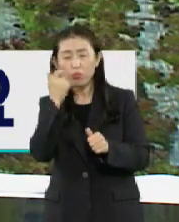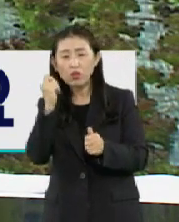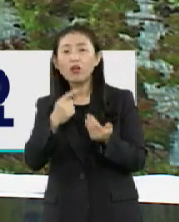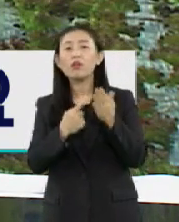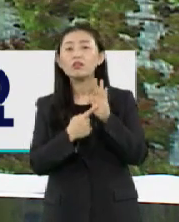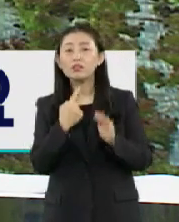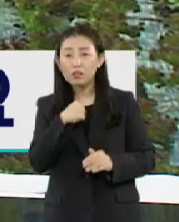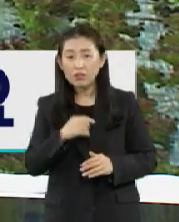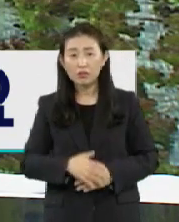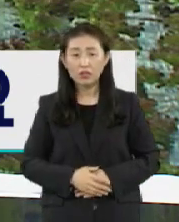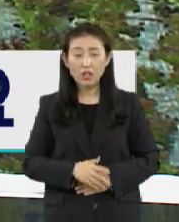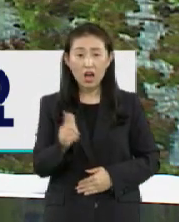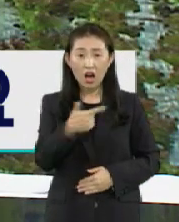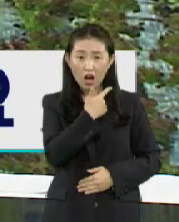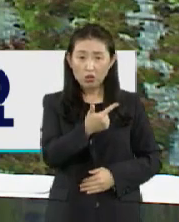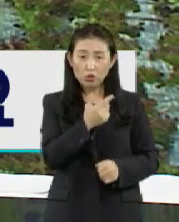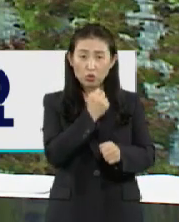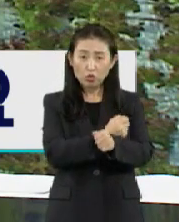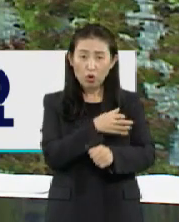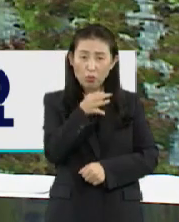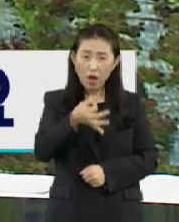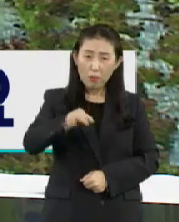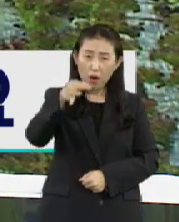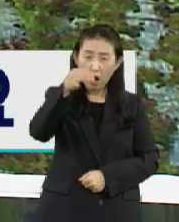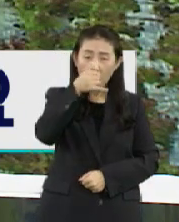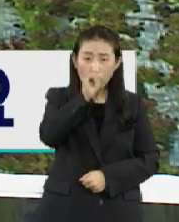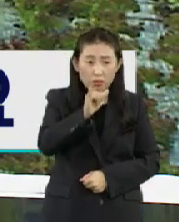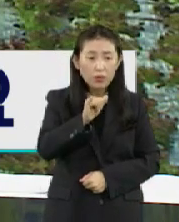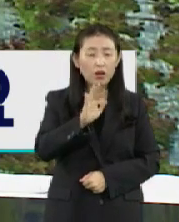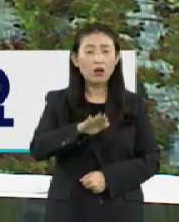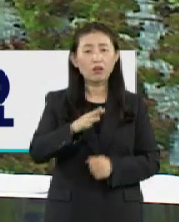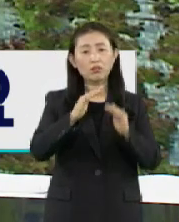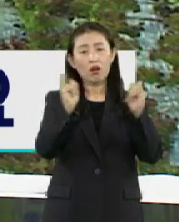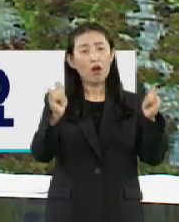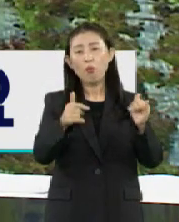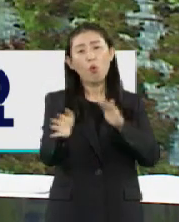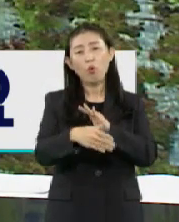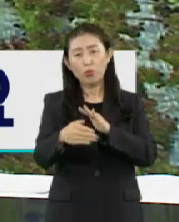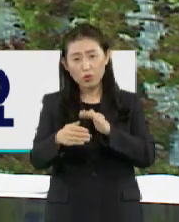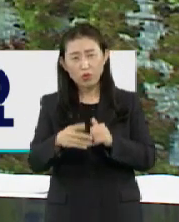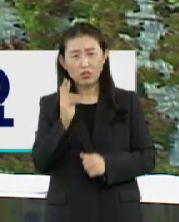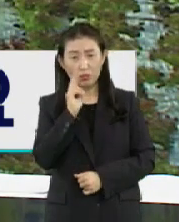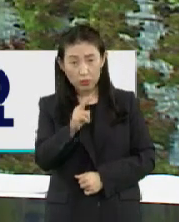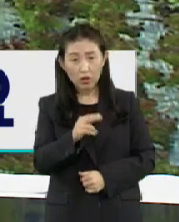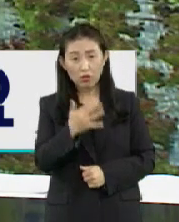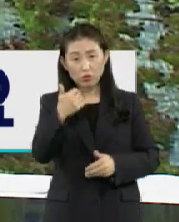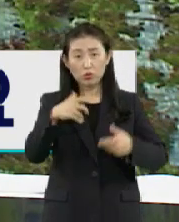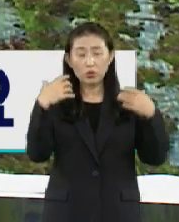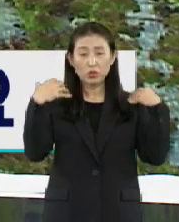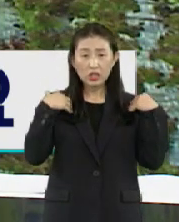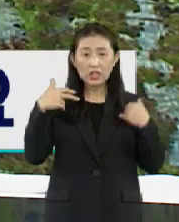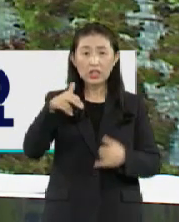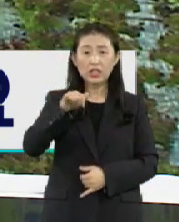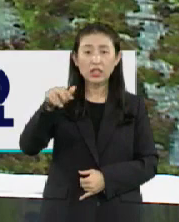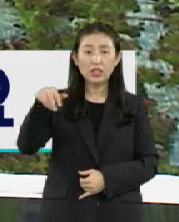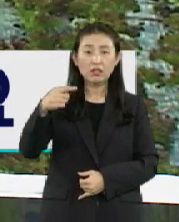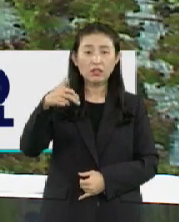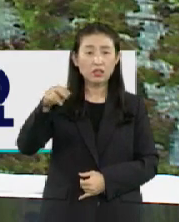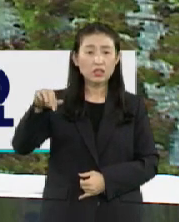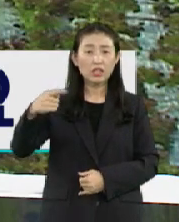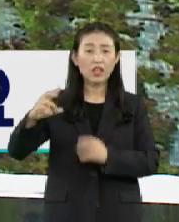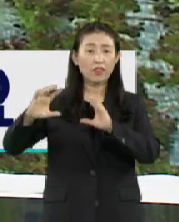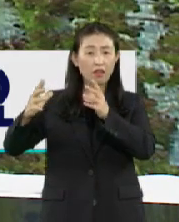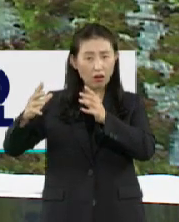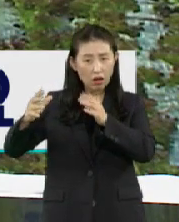있는데요. 일당이 천정부지로 치솟고 있어도 사람 구하기 어려운 심각한 상황인데 충남도가 키르기스탄과